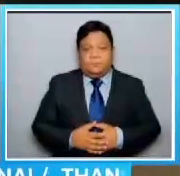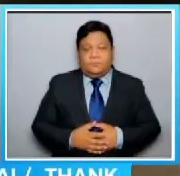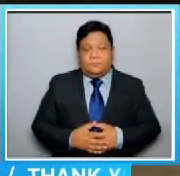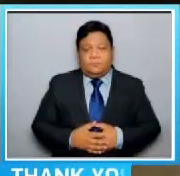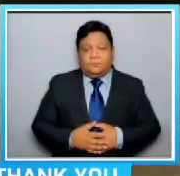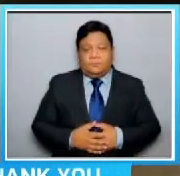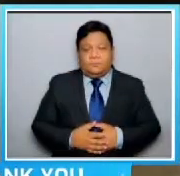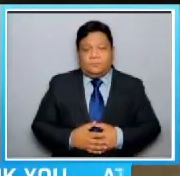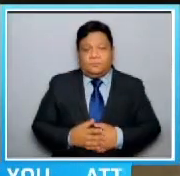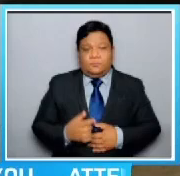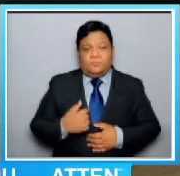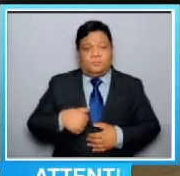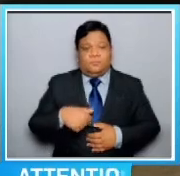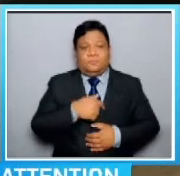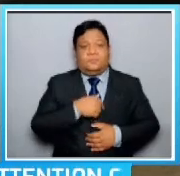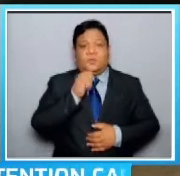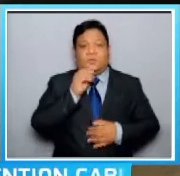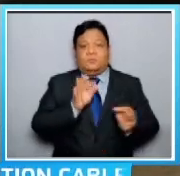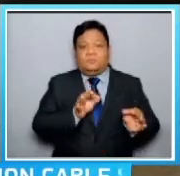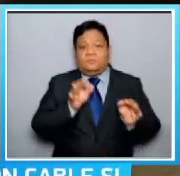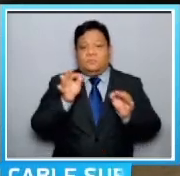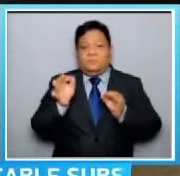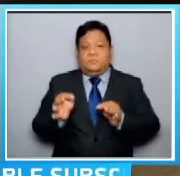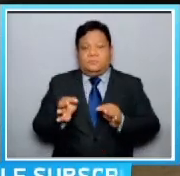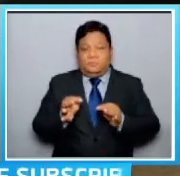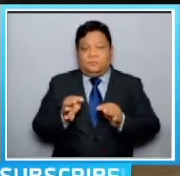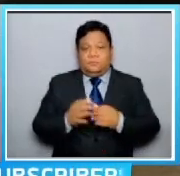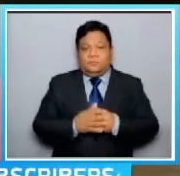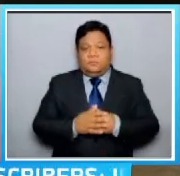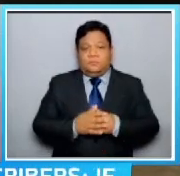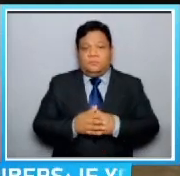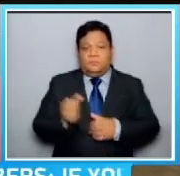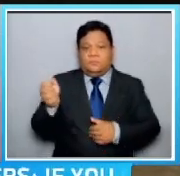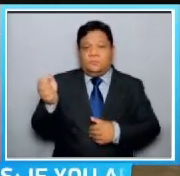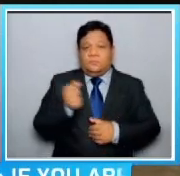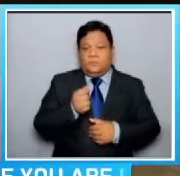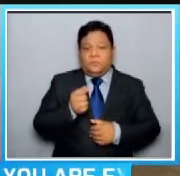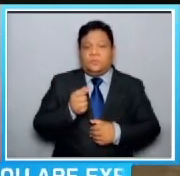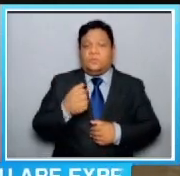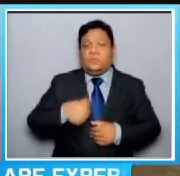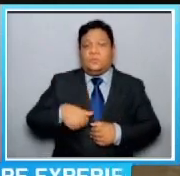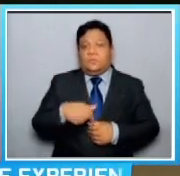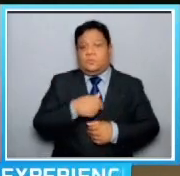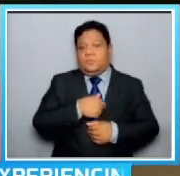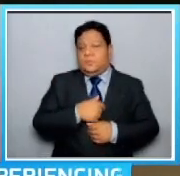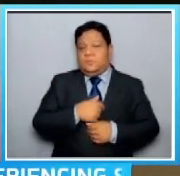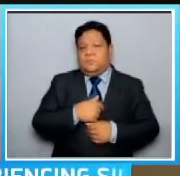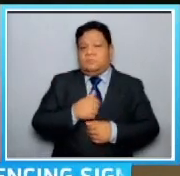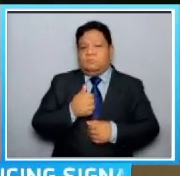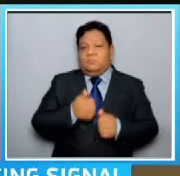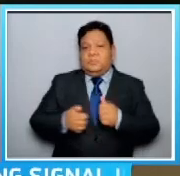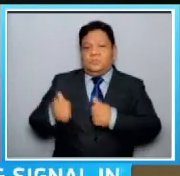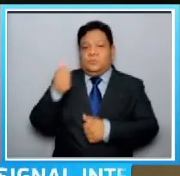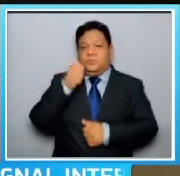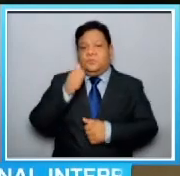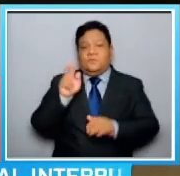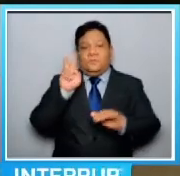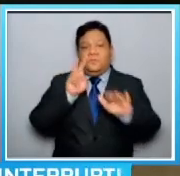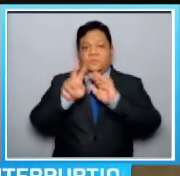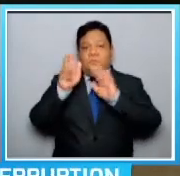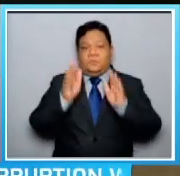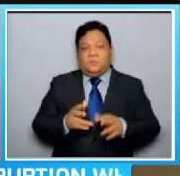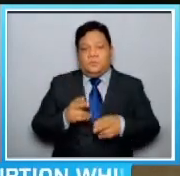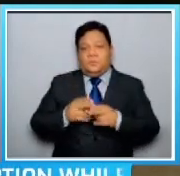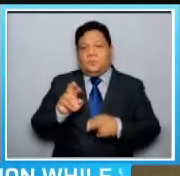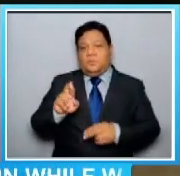ang tawagin ng ating senior, one of our senior forecaster, Raymond Ordinario.